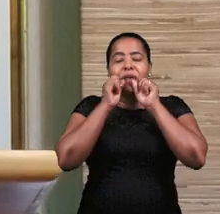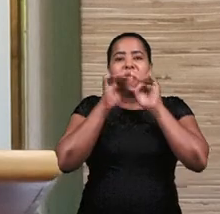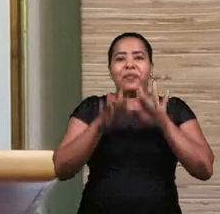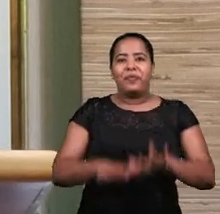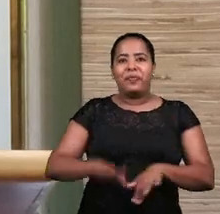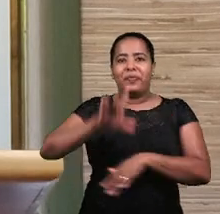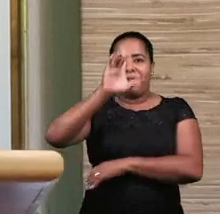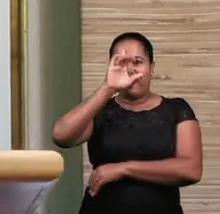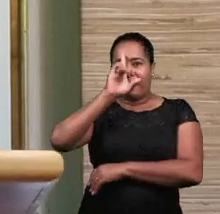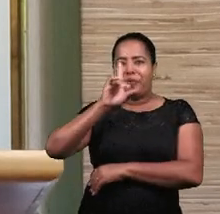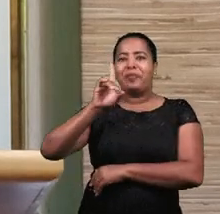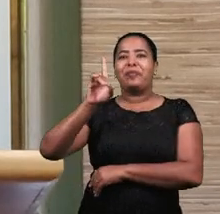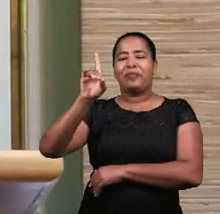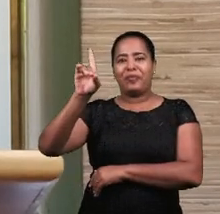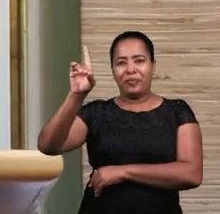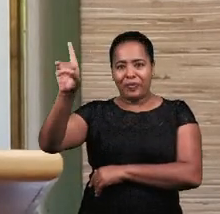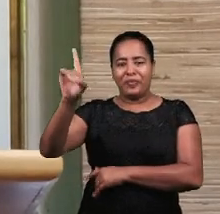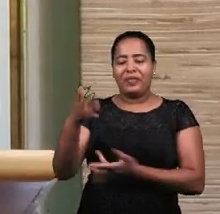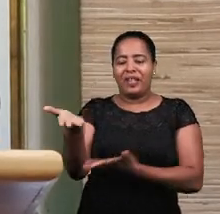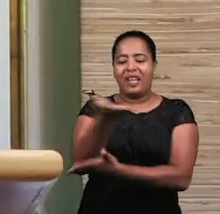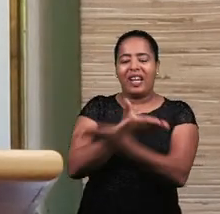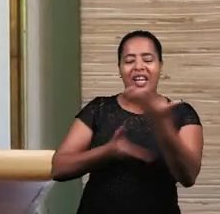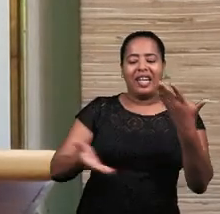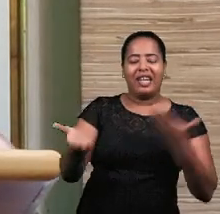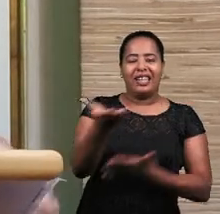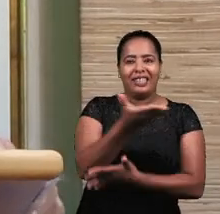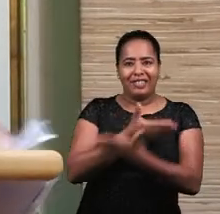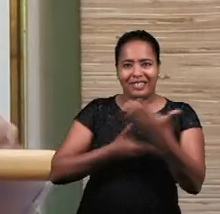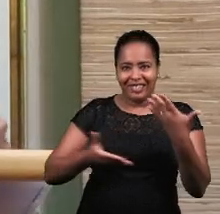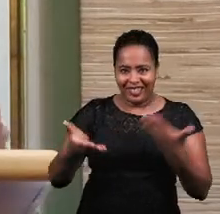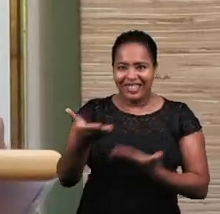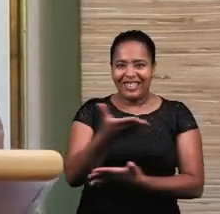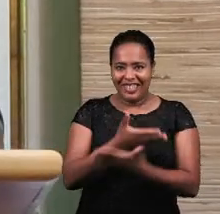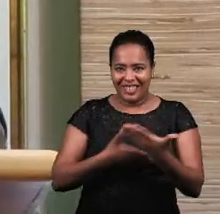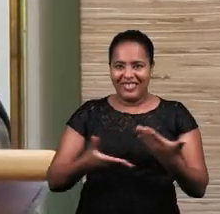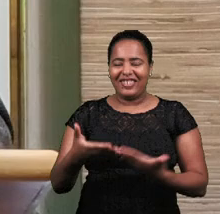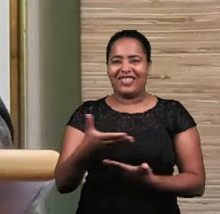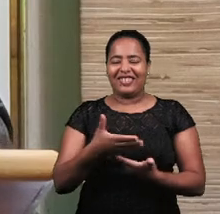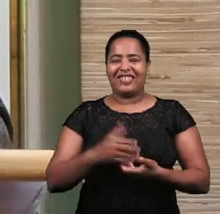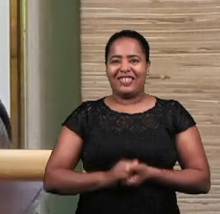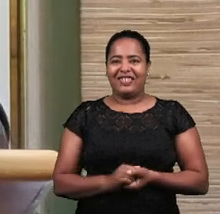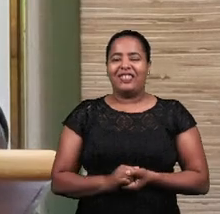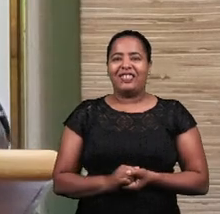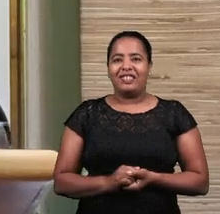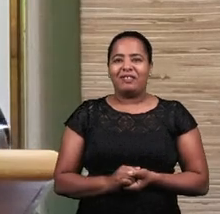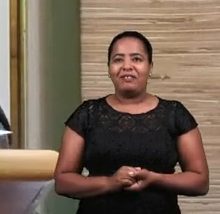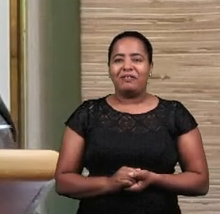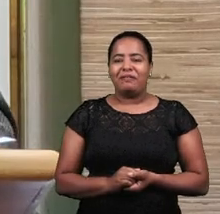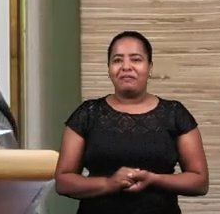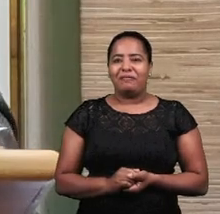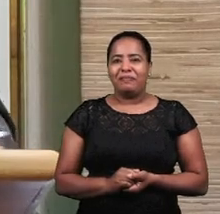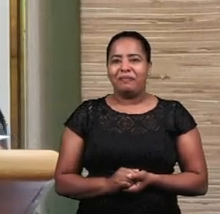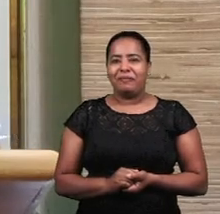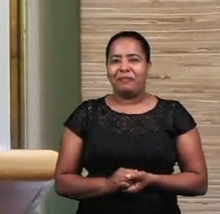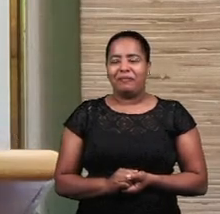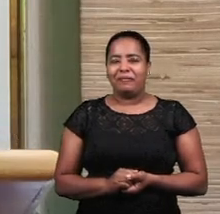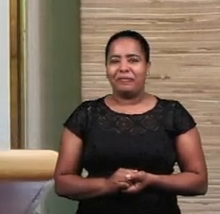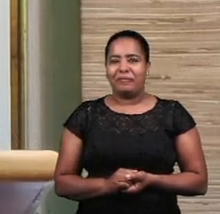apporté cette participation de nos frères et sœurs. Nous avons ici les frères et sœurs de